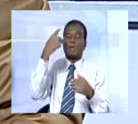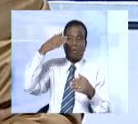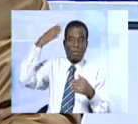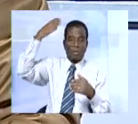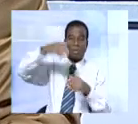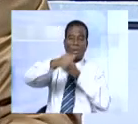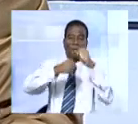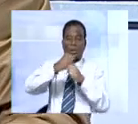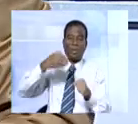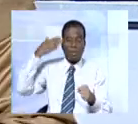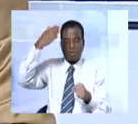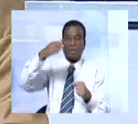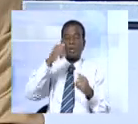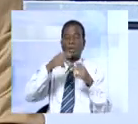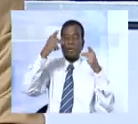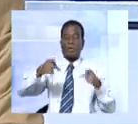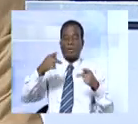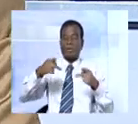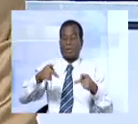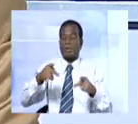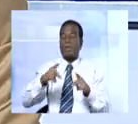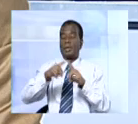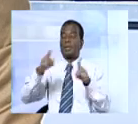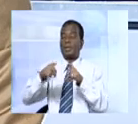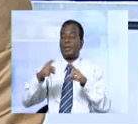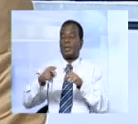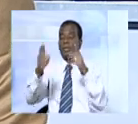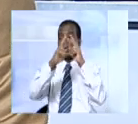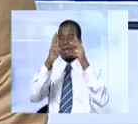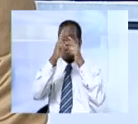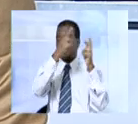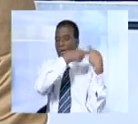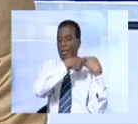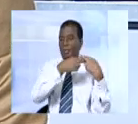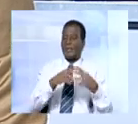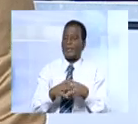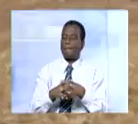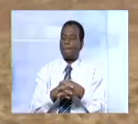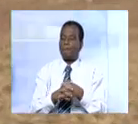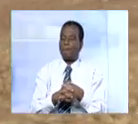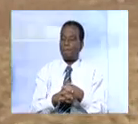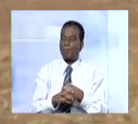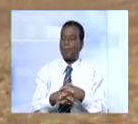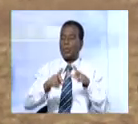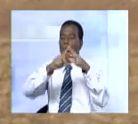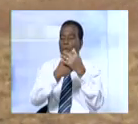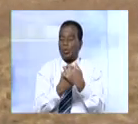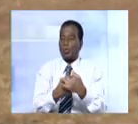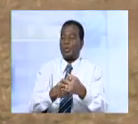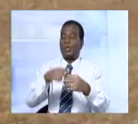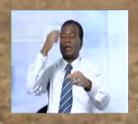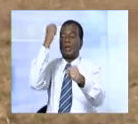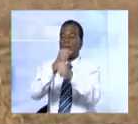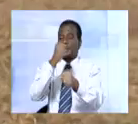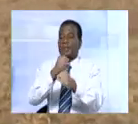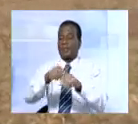Et c'était en présence des différentes couches sociales de la région. Thérèse Tapeyoboué. Début des travaux du siège du